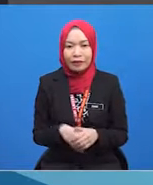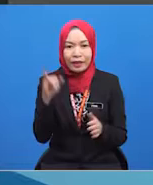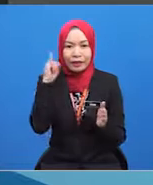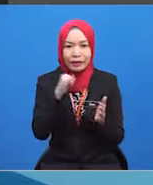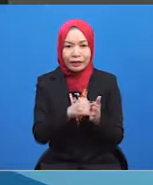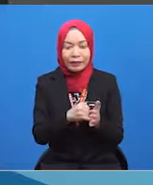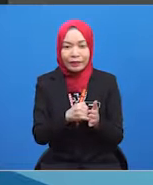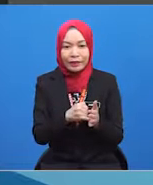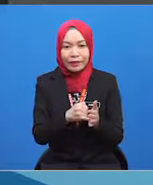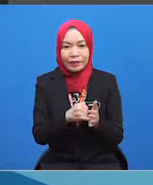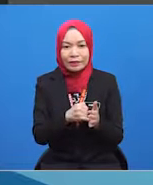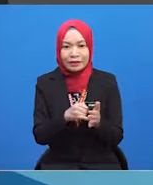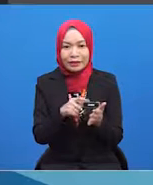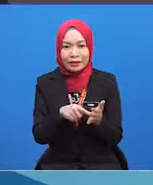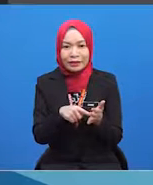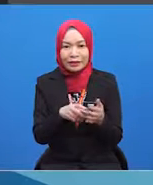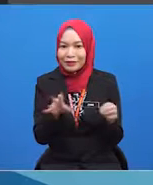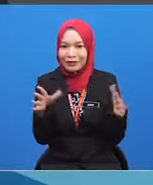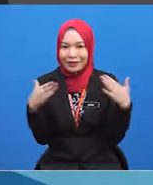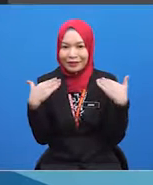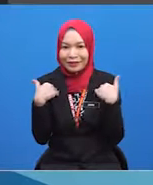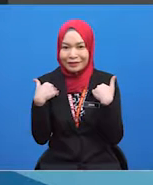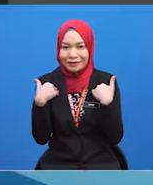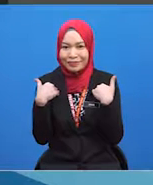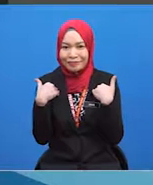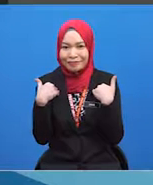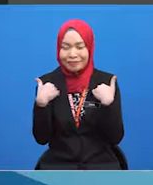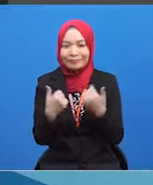Imej latar belakang telah muncul.